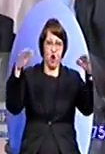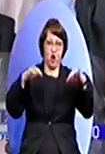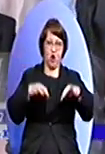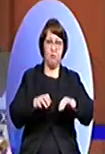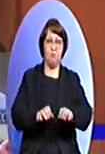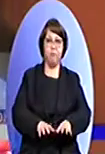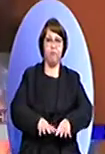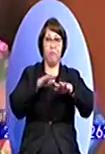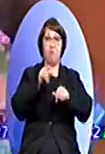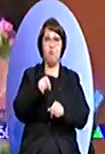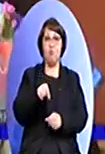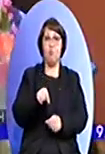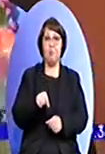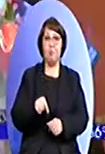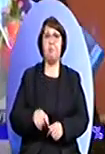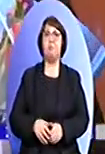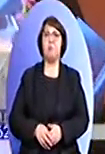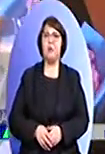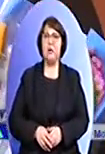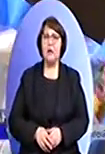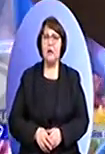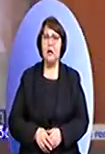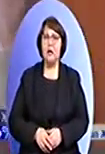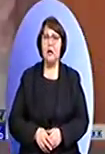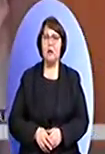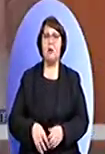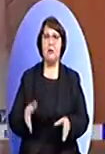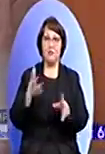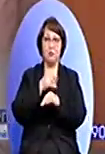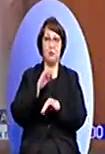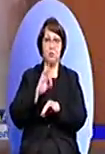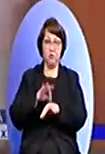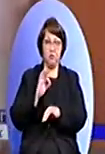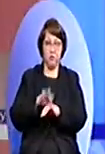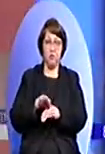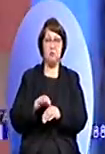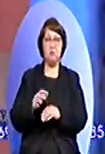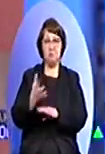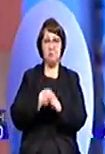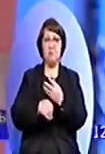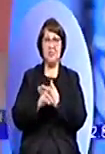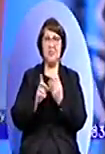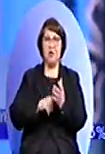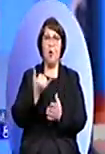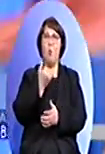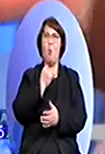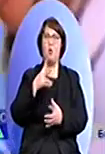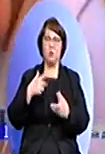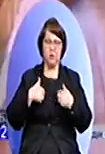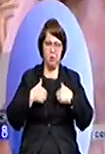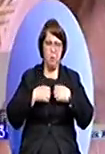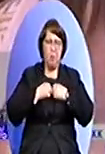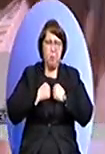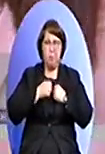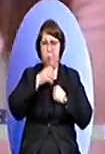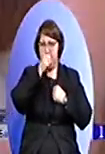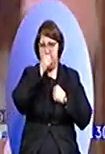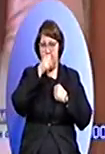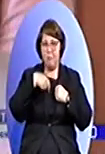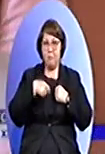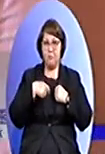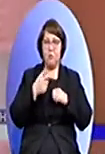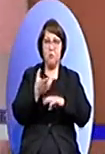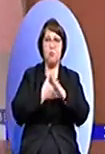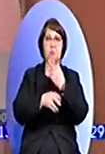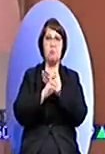өвчлөлүүдээс урьдчилан сэргийлэх боломж их байгааг залуу судлаачид гаргаж ирлээ. Тухайлбал бид уушигны архаг бөглөрлөө сэргийлж чадна гэдгийг тэдний судалгааны үр